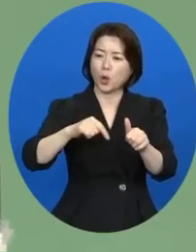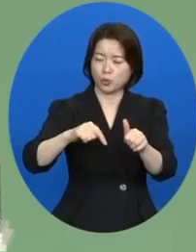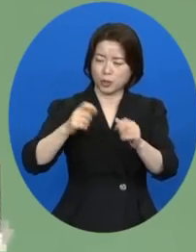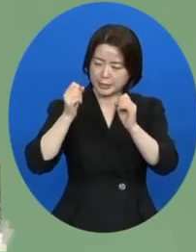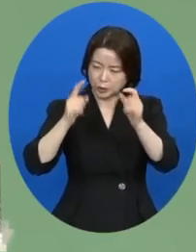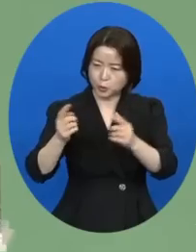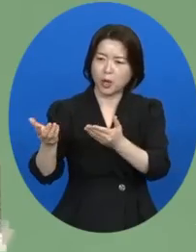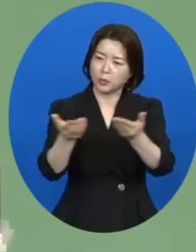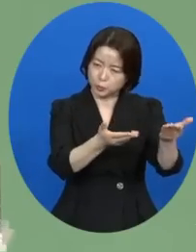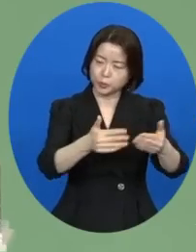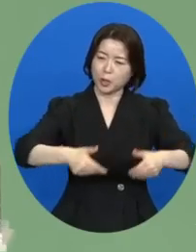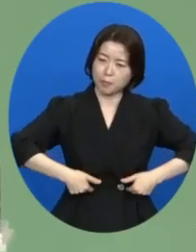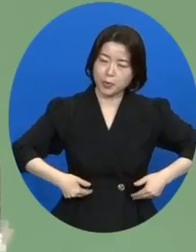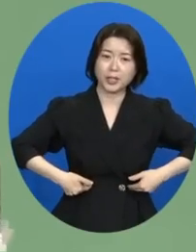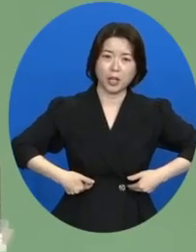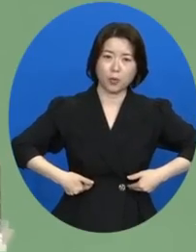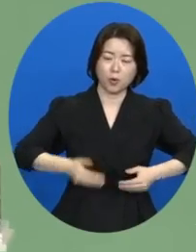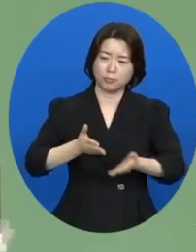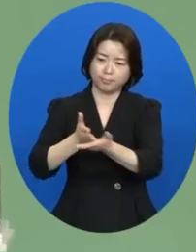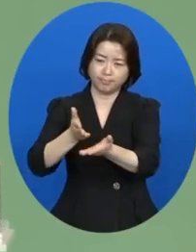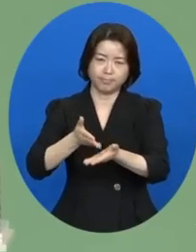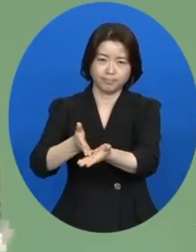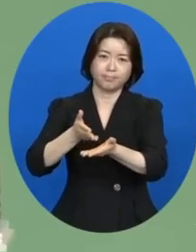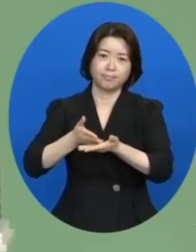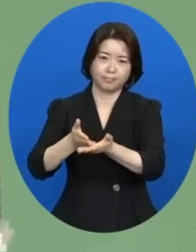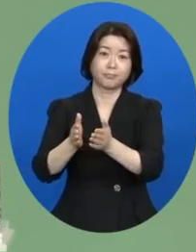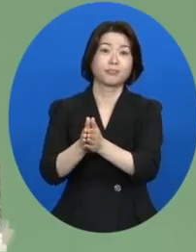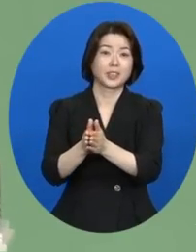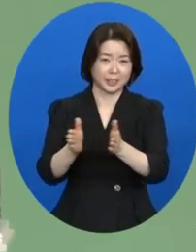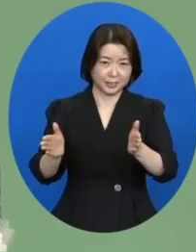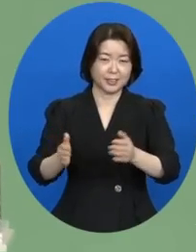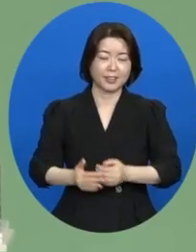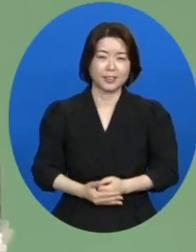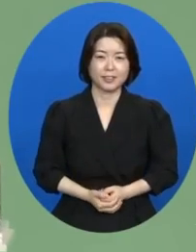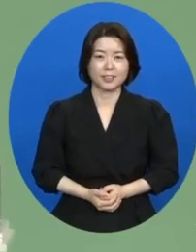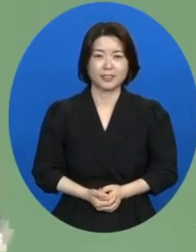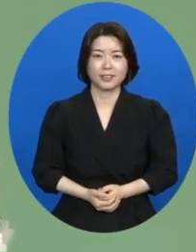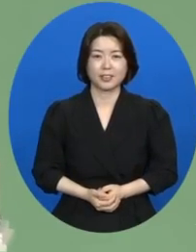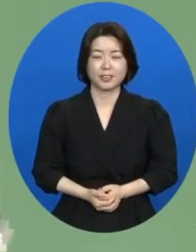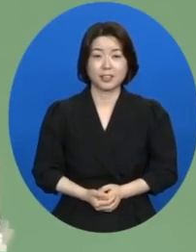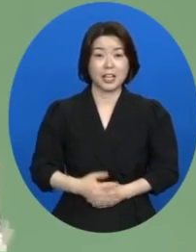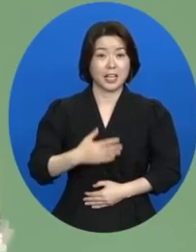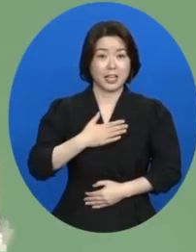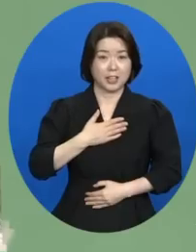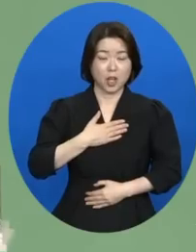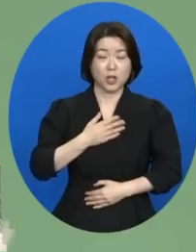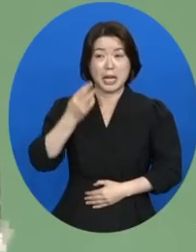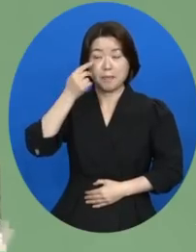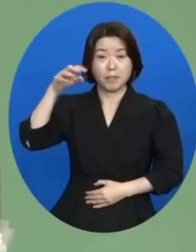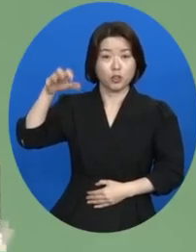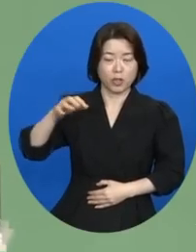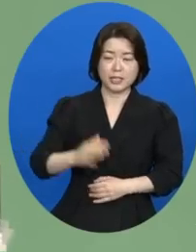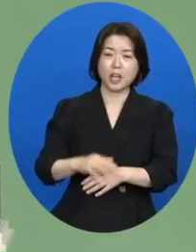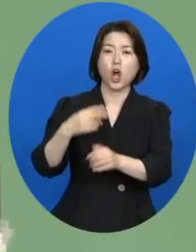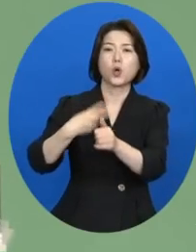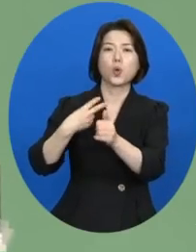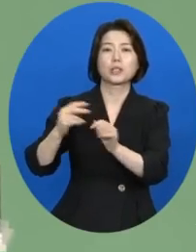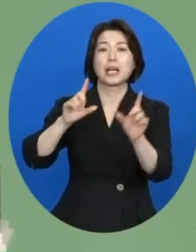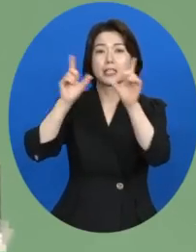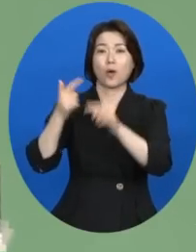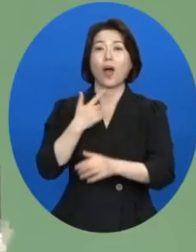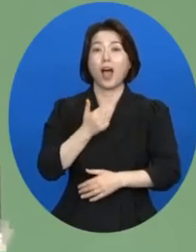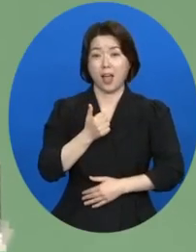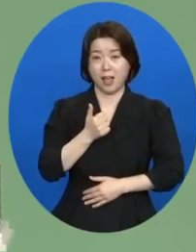기회가 주어져야 한다는 이야기를 하기 시작했습니다. 저는 미국에서 교사 생활을